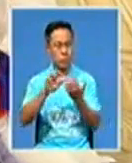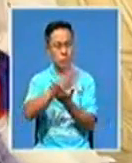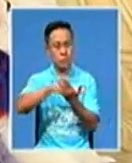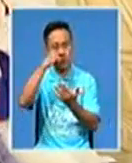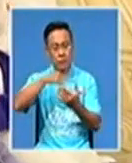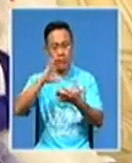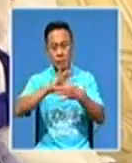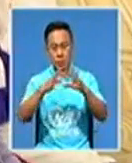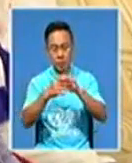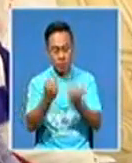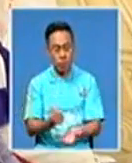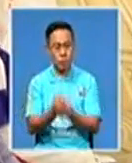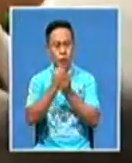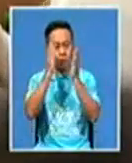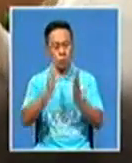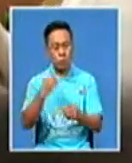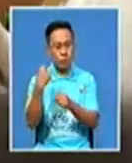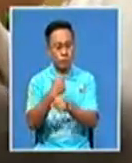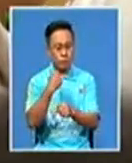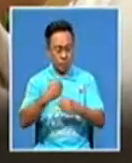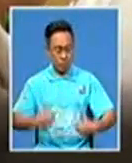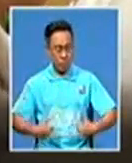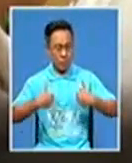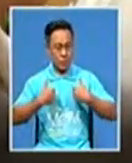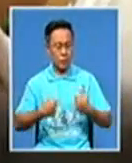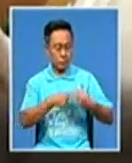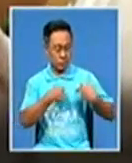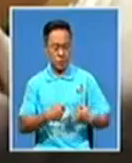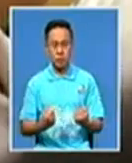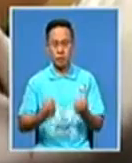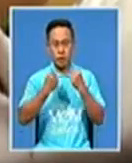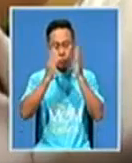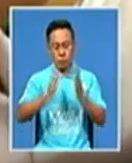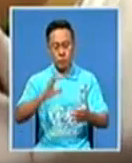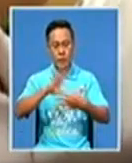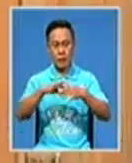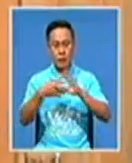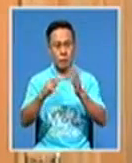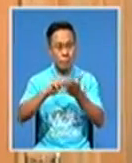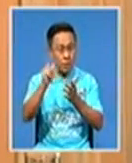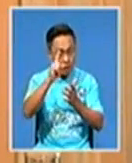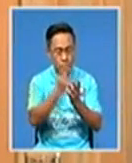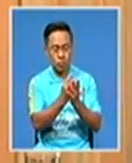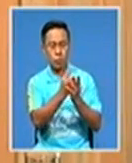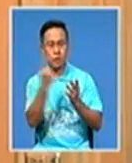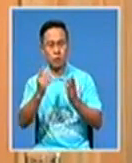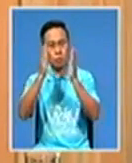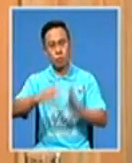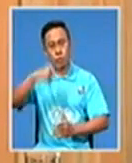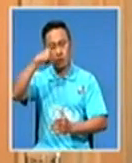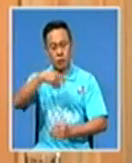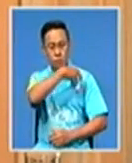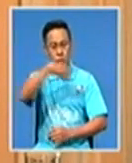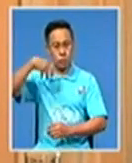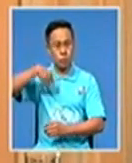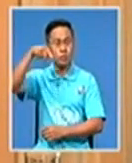ครื่องมือเพื่อจะฝึกฝนร่างกายและจิตใจให้ทุกคนเข้มแข็งนักกีฬาทุกคนนั้นถือว่าเป็นตัวแทนประเทศเป็นทูตพิเศษนะครับใน